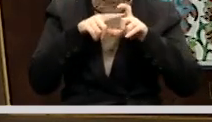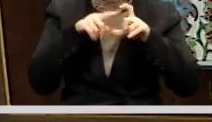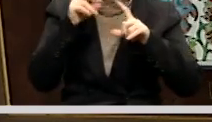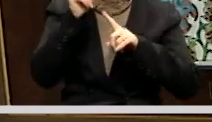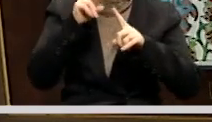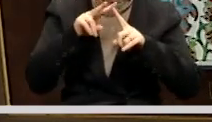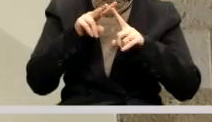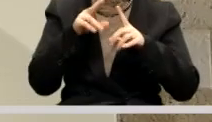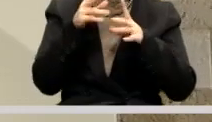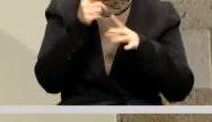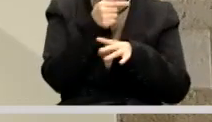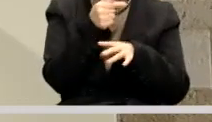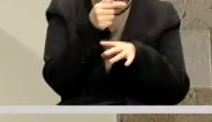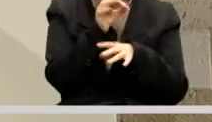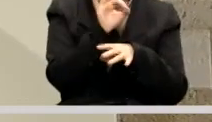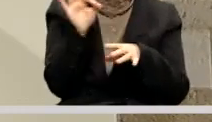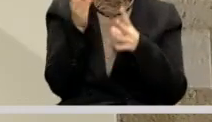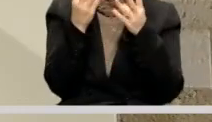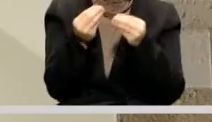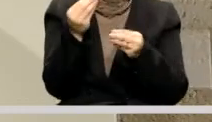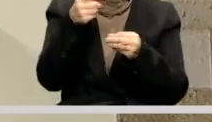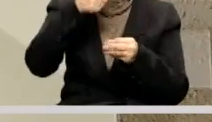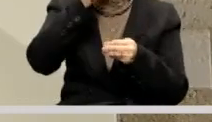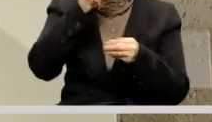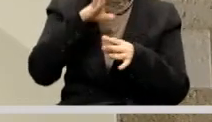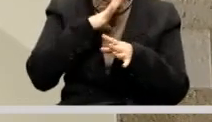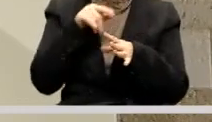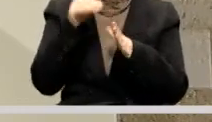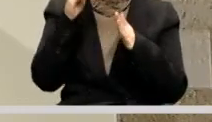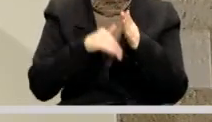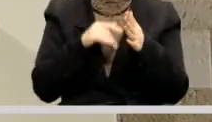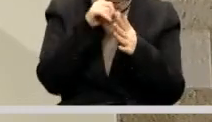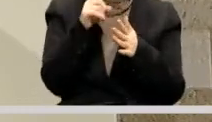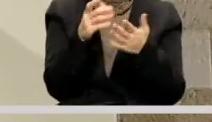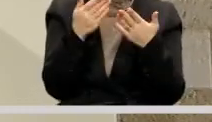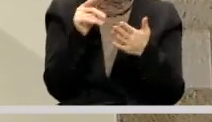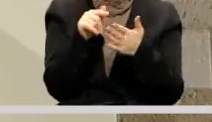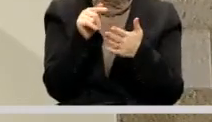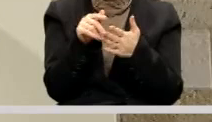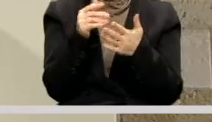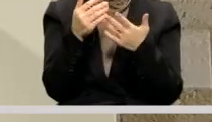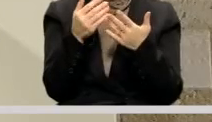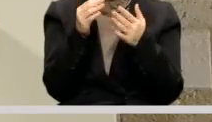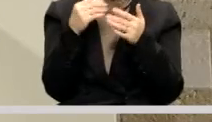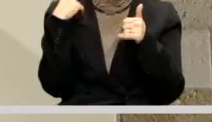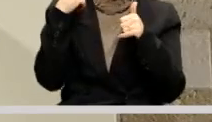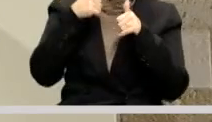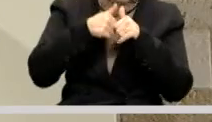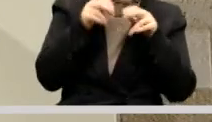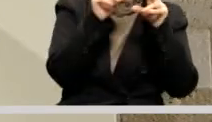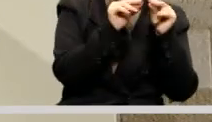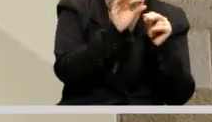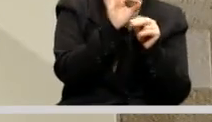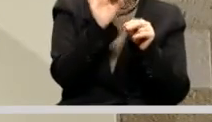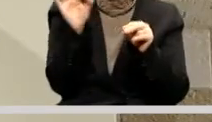diyebilir misiniz? Şöyle, kafeinsiz kahvenin belki uyarıcı etkisi daha düşük olmasına rağmen yine uykusuzluğu tetikleyebilir. Tüketim